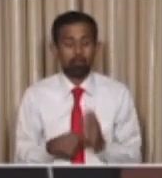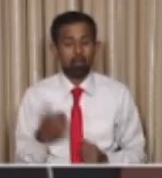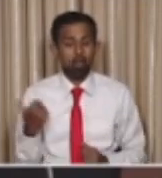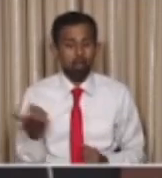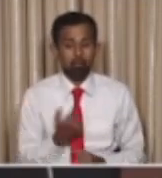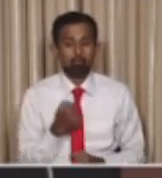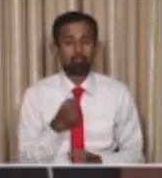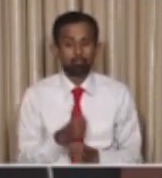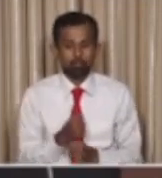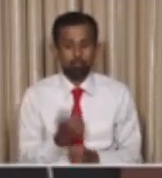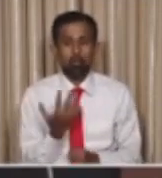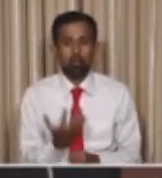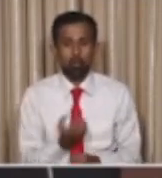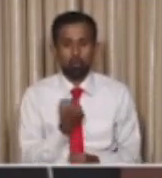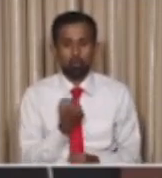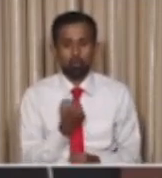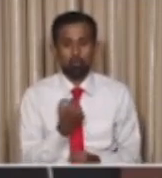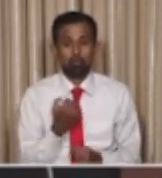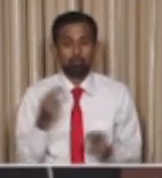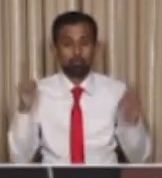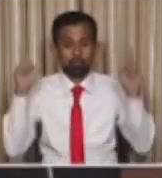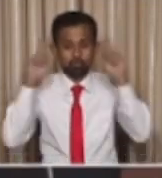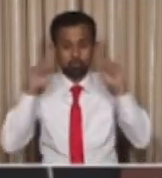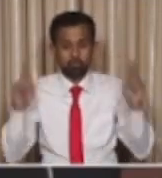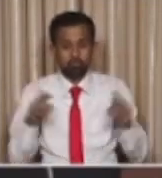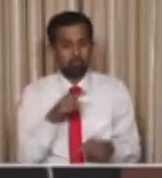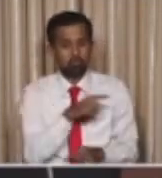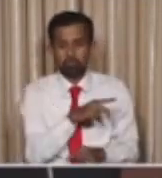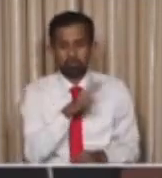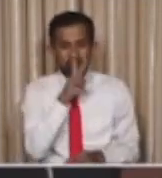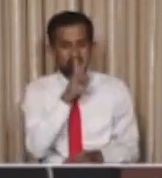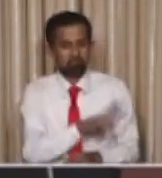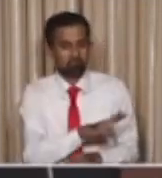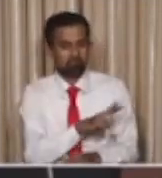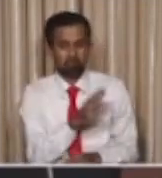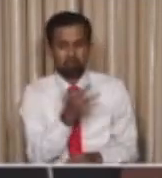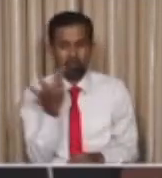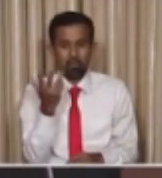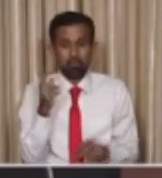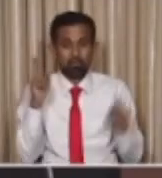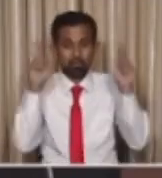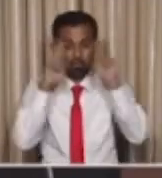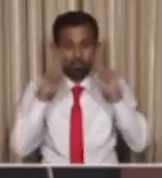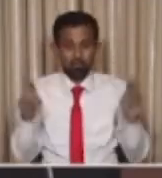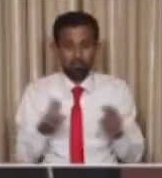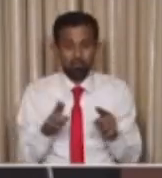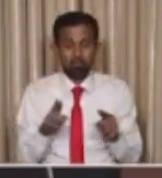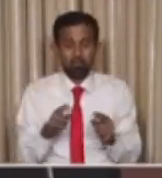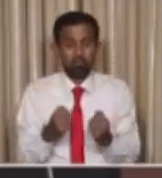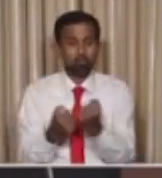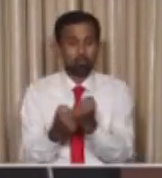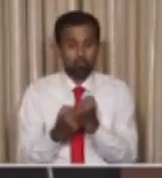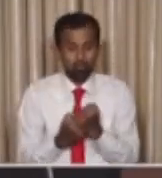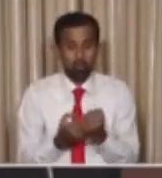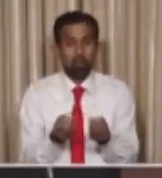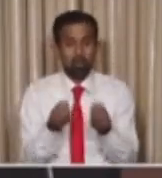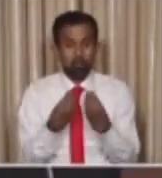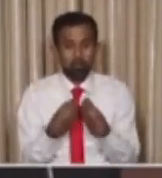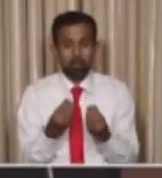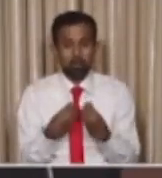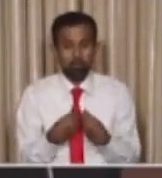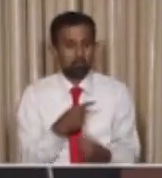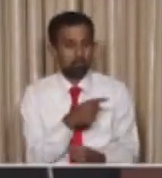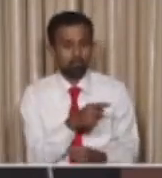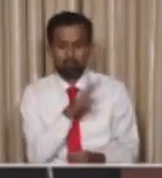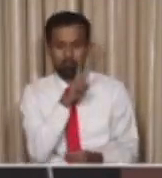ඕන. අද ජාත්‍යන්තරය වුණත් මේ අය විශ්වාස කරන්නේ නැහැ. මොකද ජාත්‍යන්තර ආධාර ලැබෙනවා නම් මේ අය